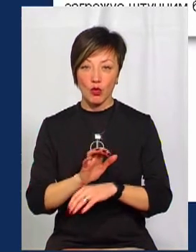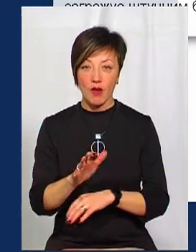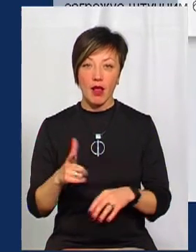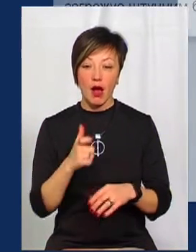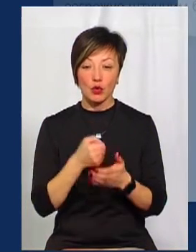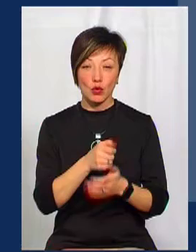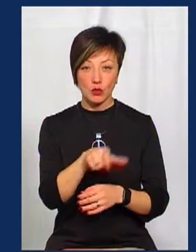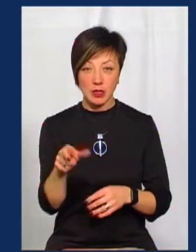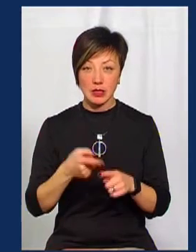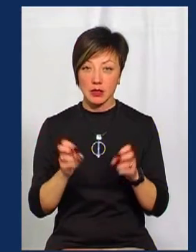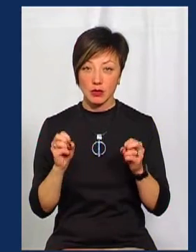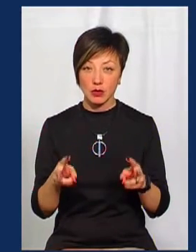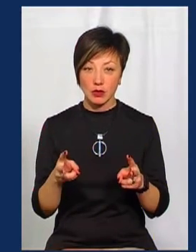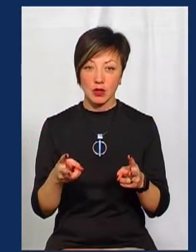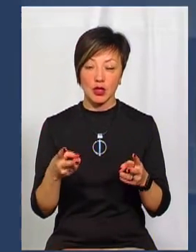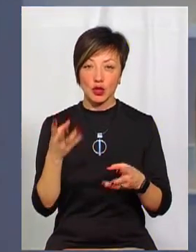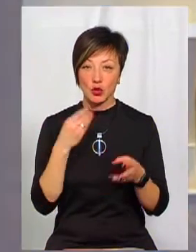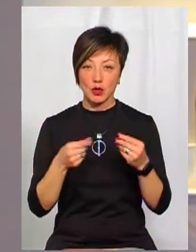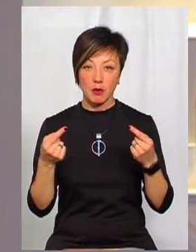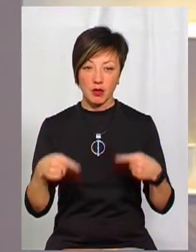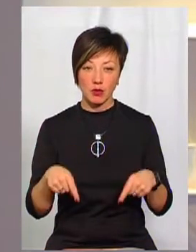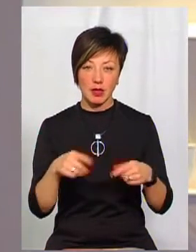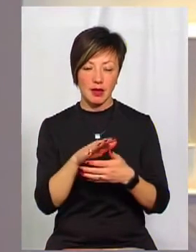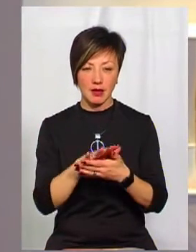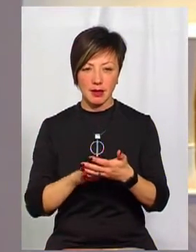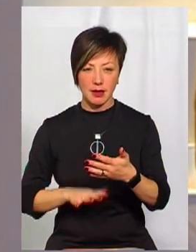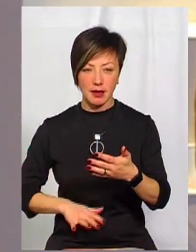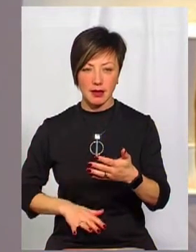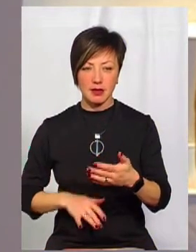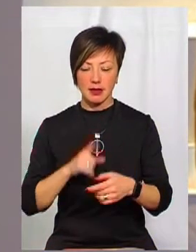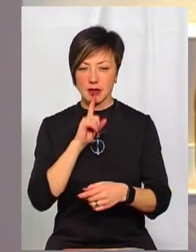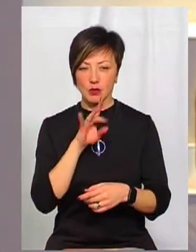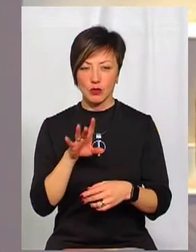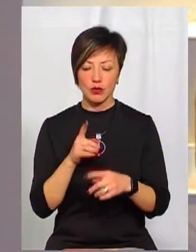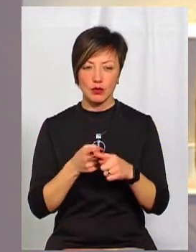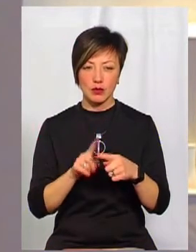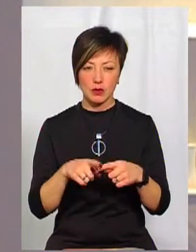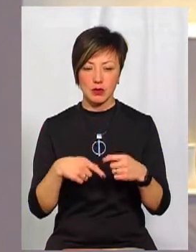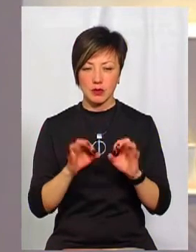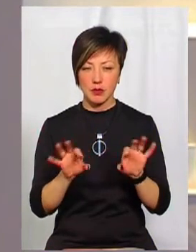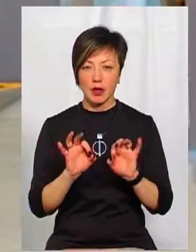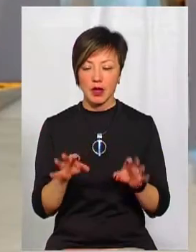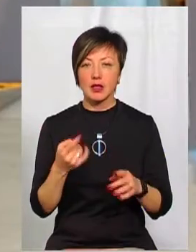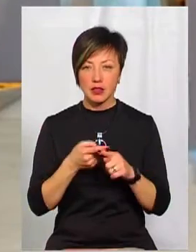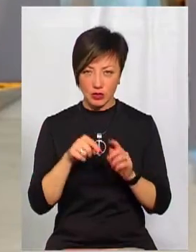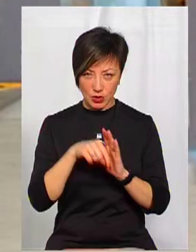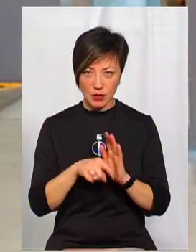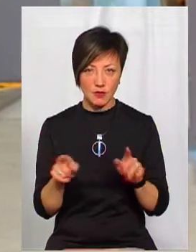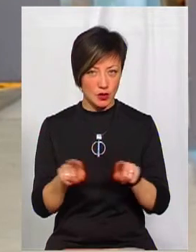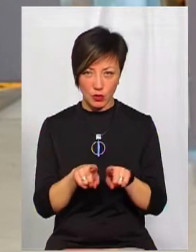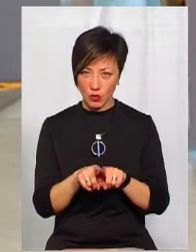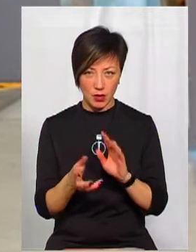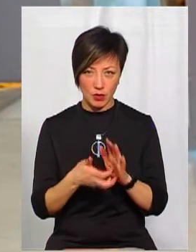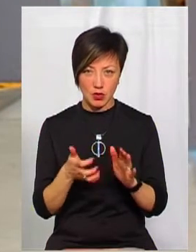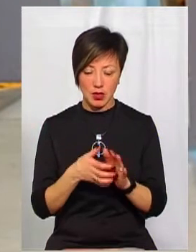до споживачів. Це загрожує штучним банкрутством і так далі. Не буду вже продовжувати. Чи це означає, що все одно